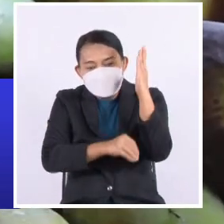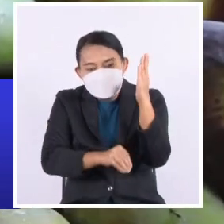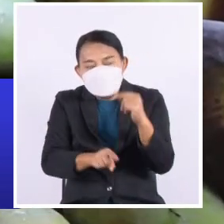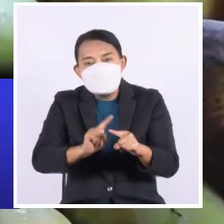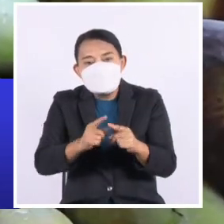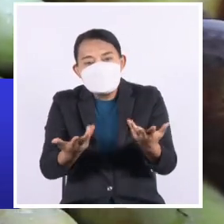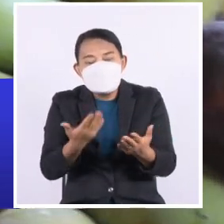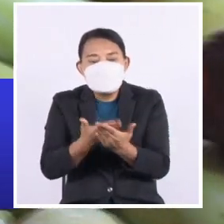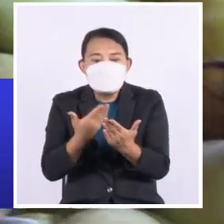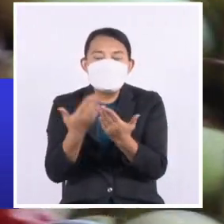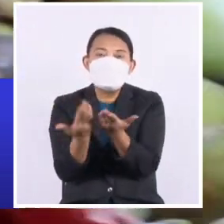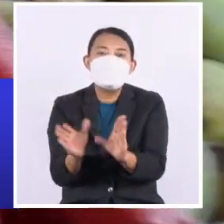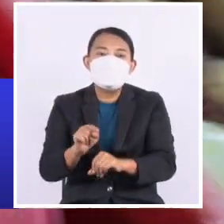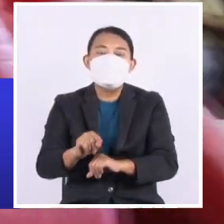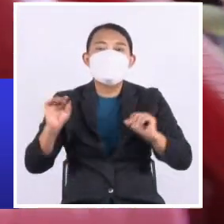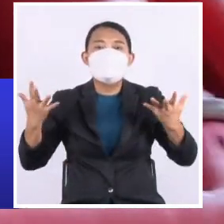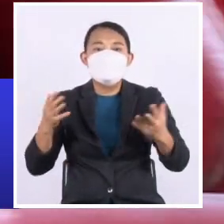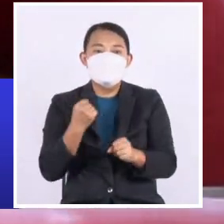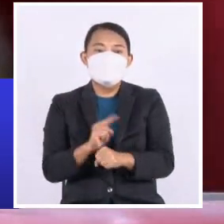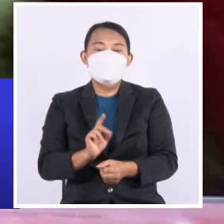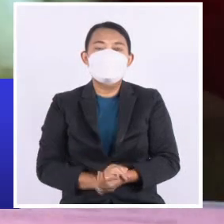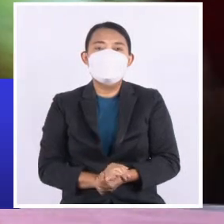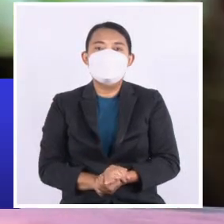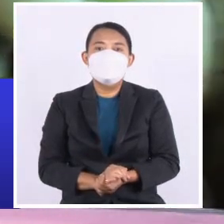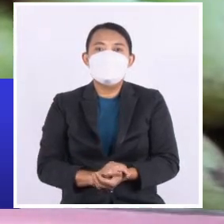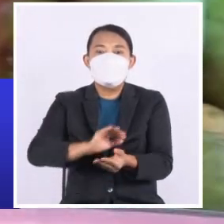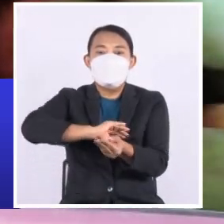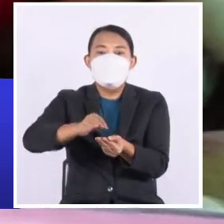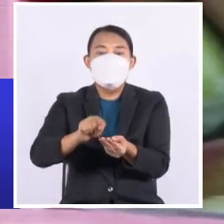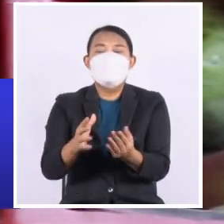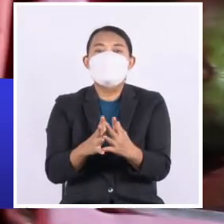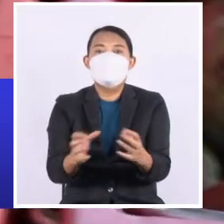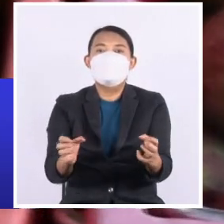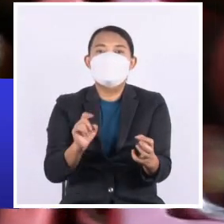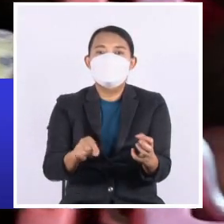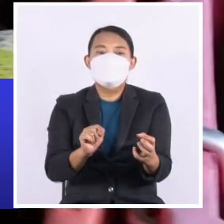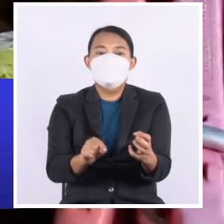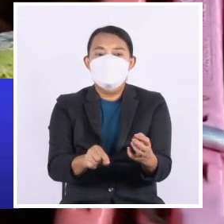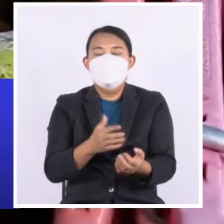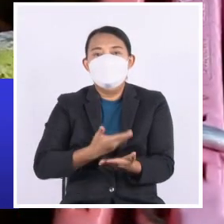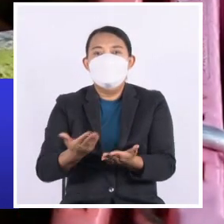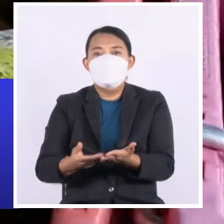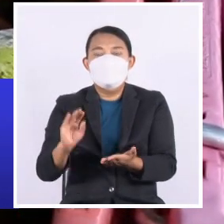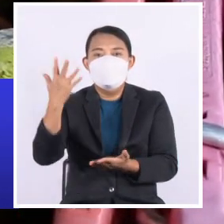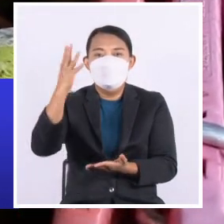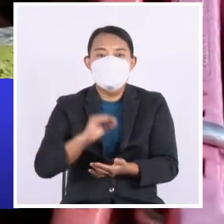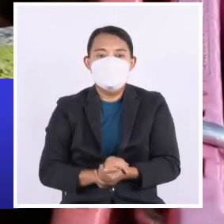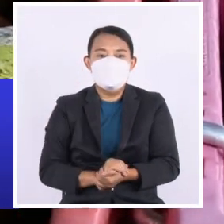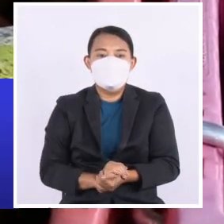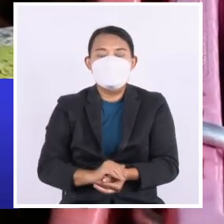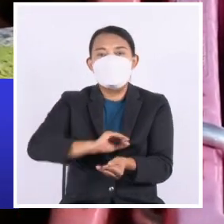จะใช้ในครอบครัวมันก็ไม่มีเห็นไหมมะม่วงอยู่ในหลัวเนี่ยเริ่มเน่าละเริ่มเน่าไม่มีใครมาซื้อ คือมันก็มีอายุของมันนะ